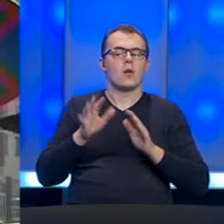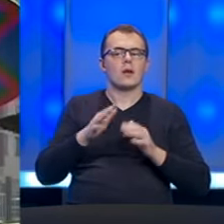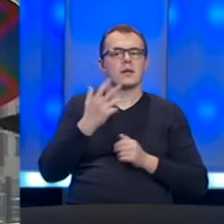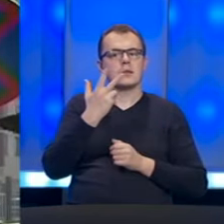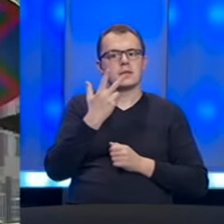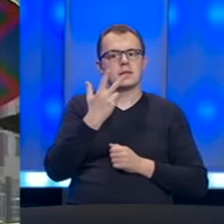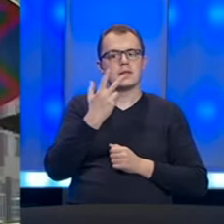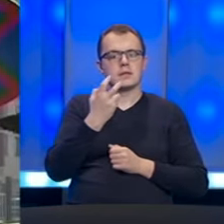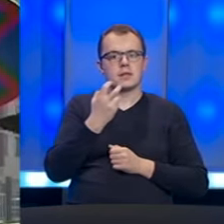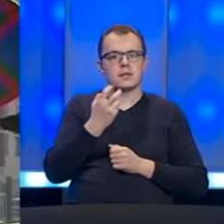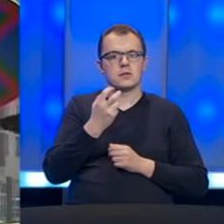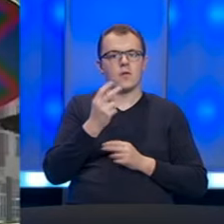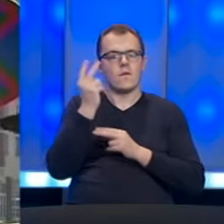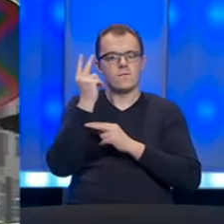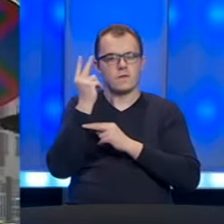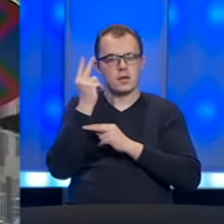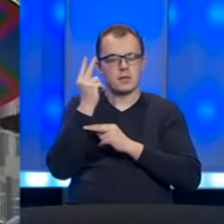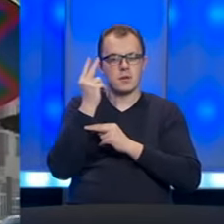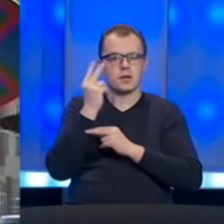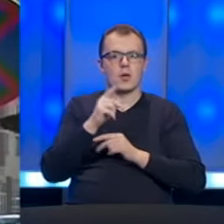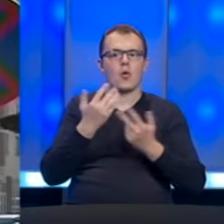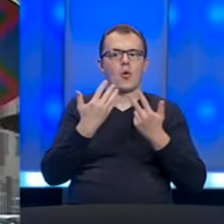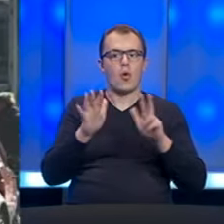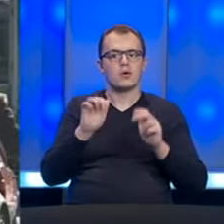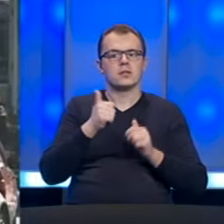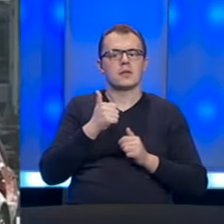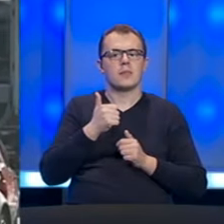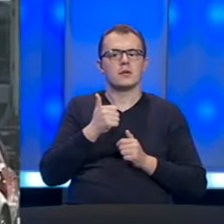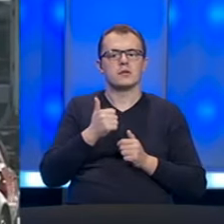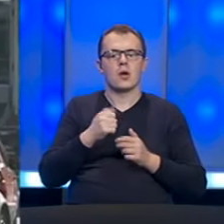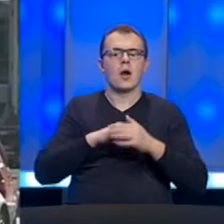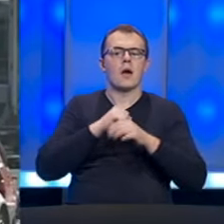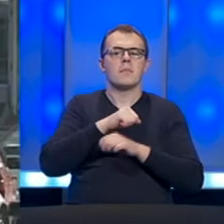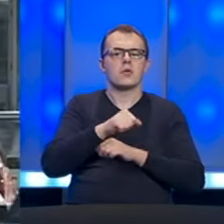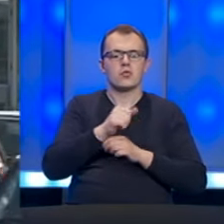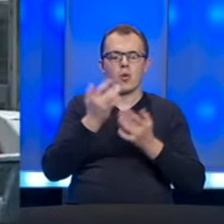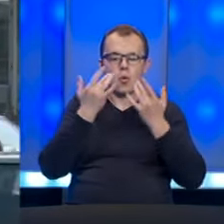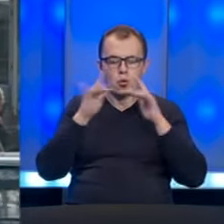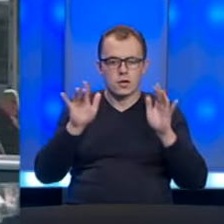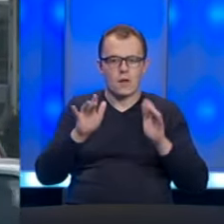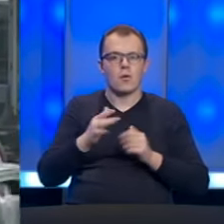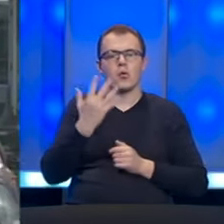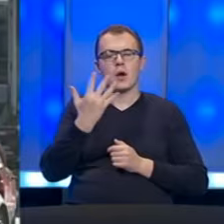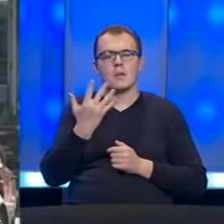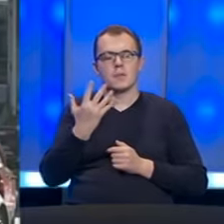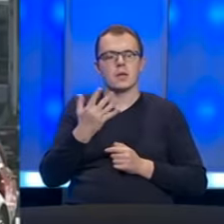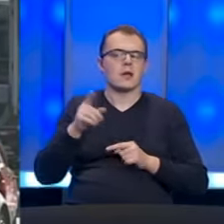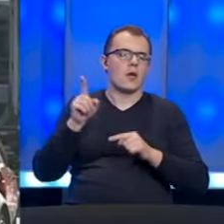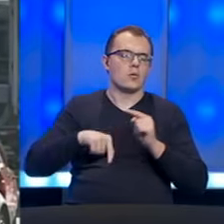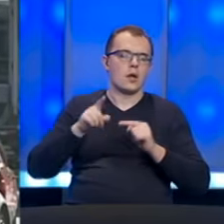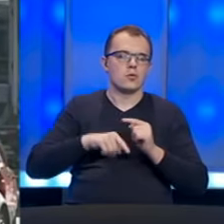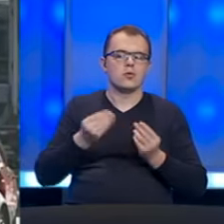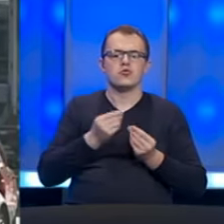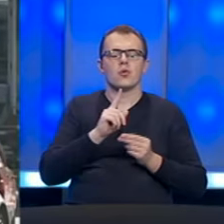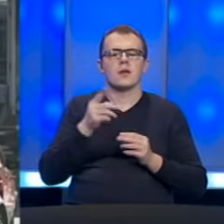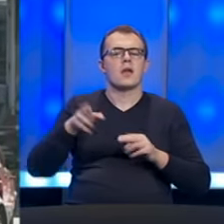300 subjekata, 18 je privremeno odjavilo, dok je 5 i trajno odjavilo, što nije veliki broj kada je u